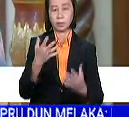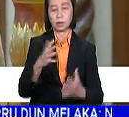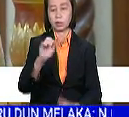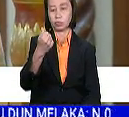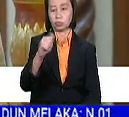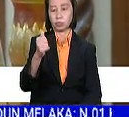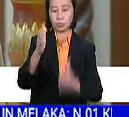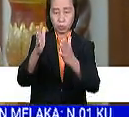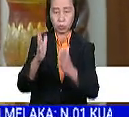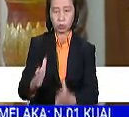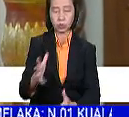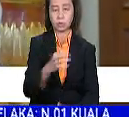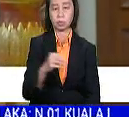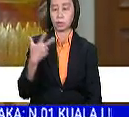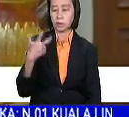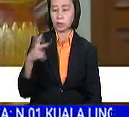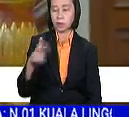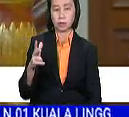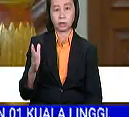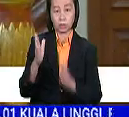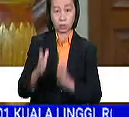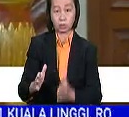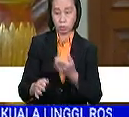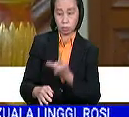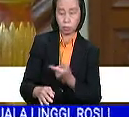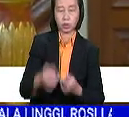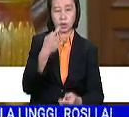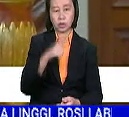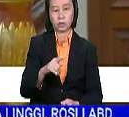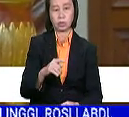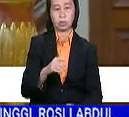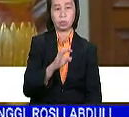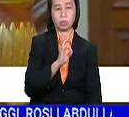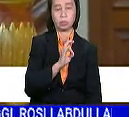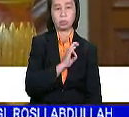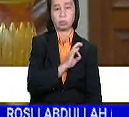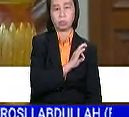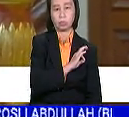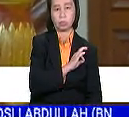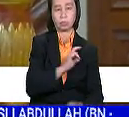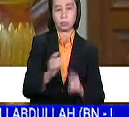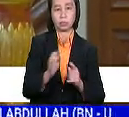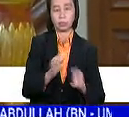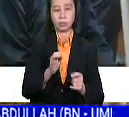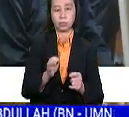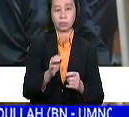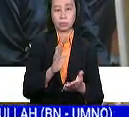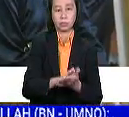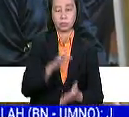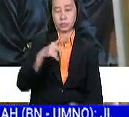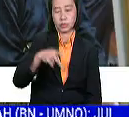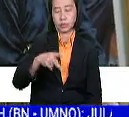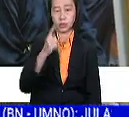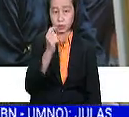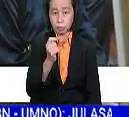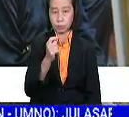10 orang penerima sementara 13 penerima lagi bagi pengingat pencairan awam pingat penghematan terpuji Gang sapi.ppt